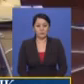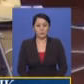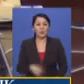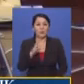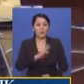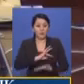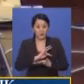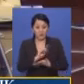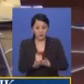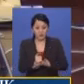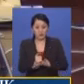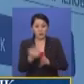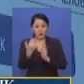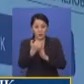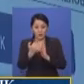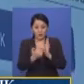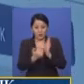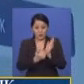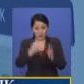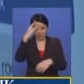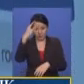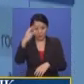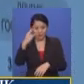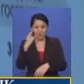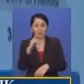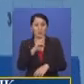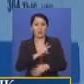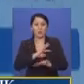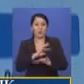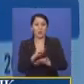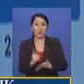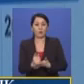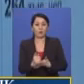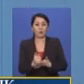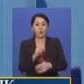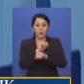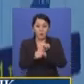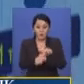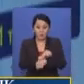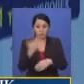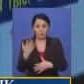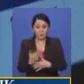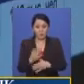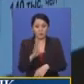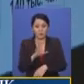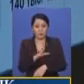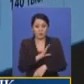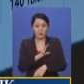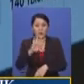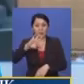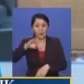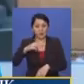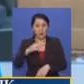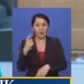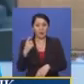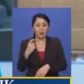Жұмыспен қамту жол картасы қазақстандықтардың көбіне жұмыспен табысына сақтауға септігін тигізді. Елеулі әлеуметтік